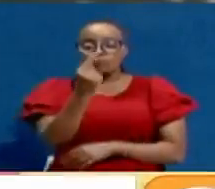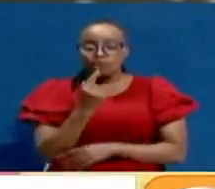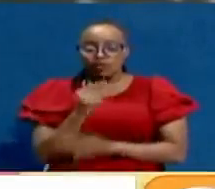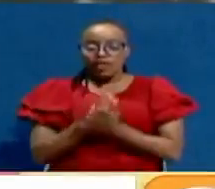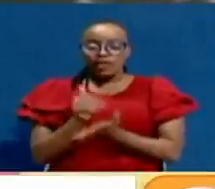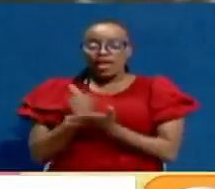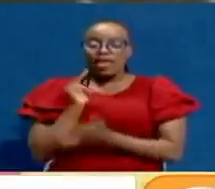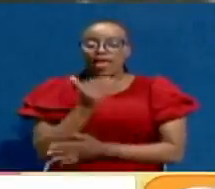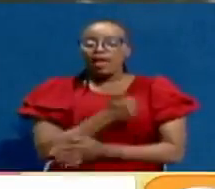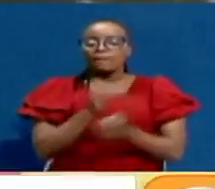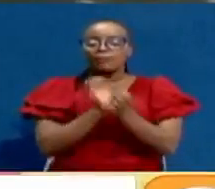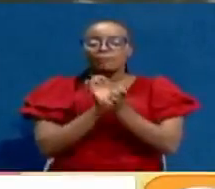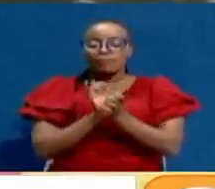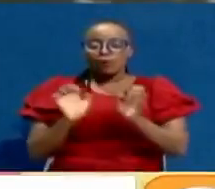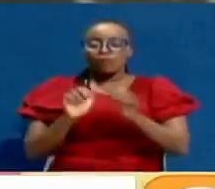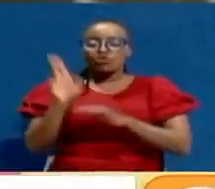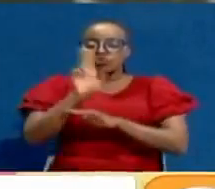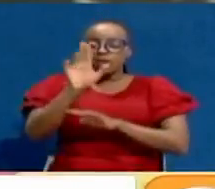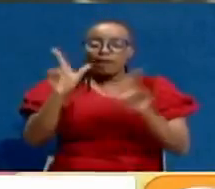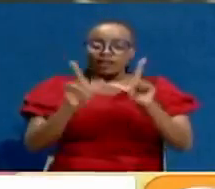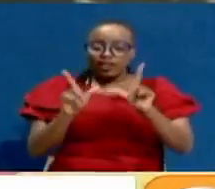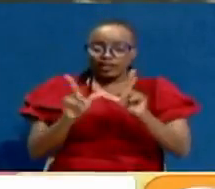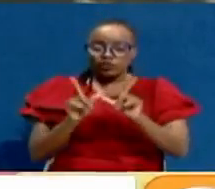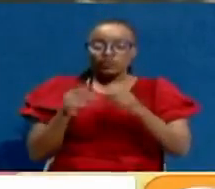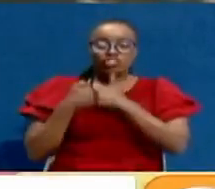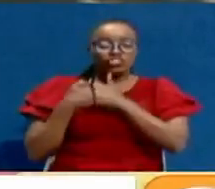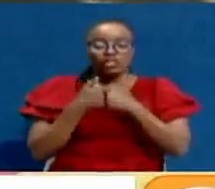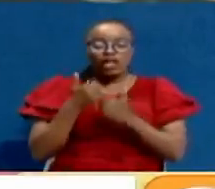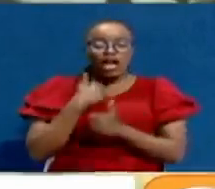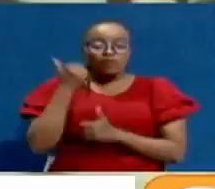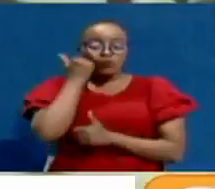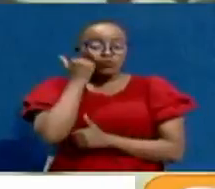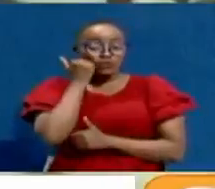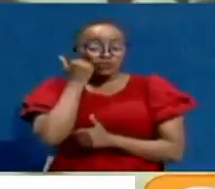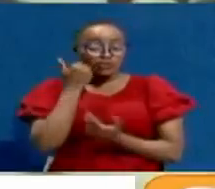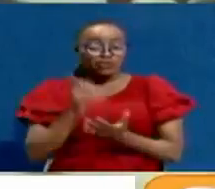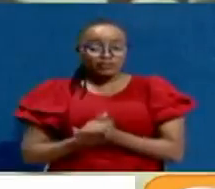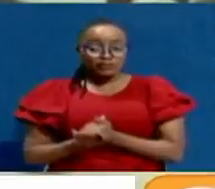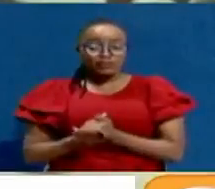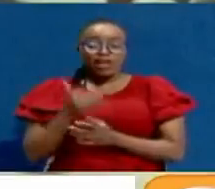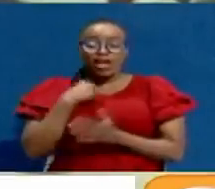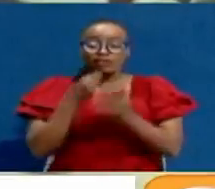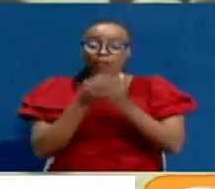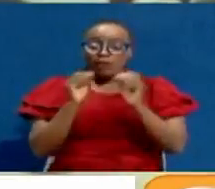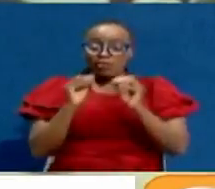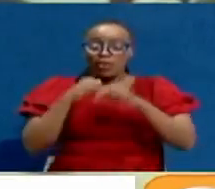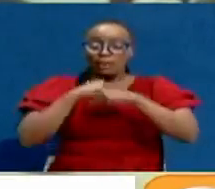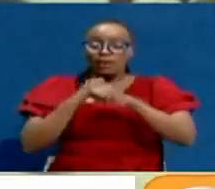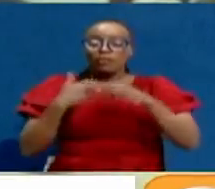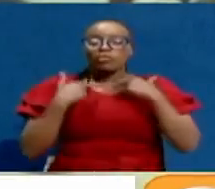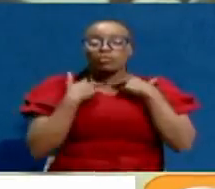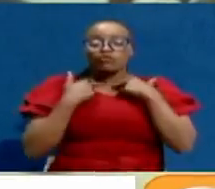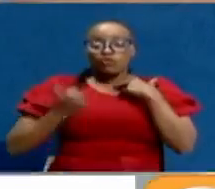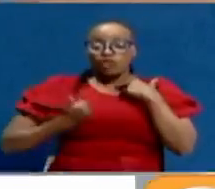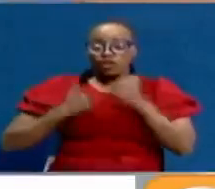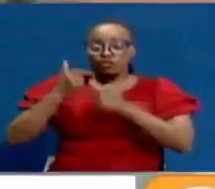kwa hospitali na title deed yake, na pia yeye amekuwa na changamoto ya magonjwa. Ukosefu wa hela pia umelemaza juhudi za msichana